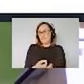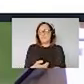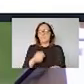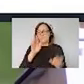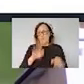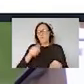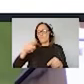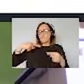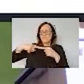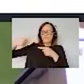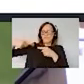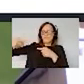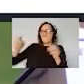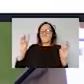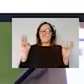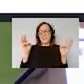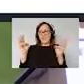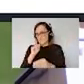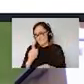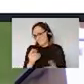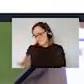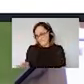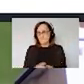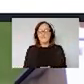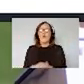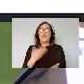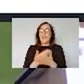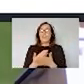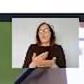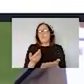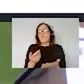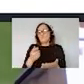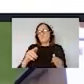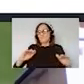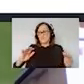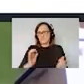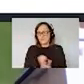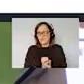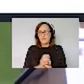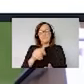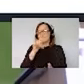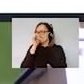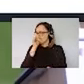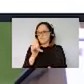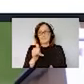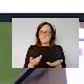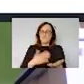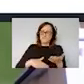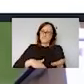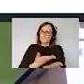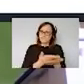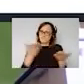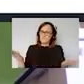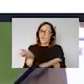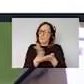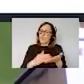cykl, drodzy Państwo, warsztatów nawet tak naprawdę z tego, co Państwo zaproponowaliście. Dzisiaj się wszystkiego nie da, postaram się usatysfakcjonować